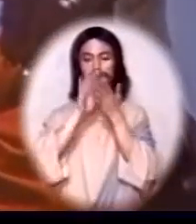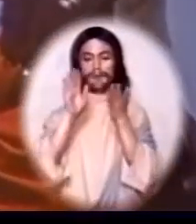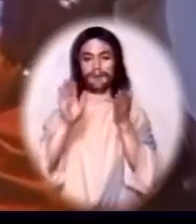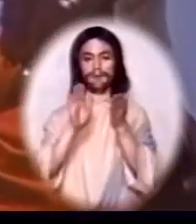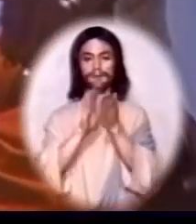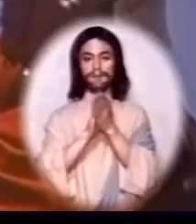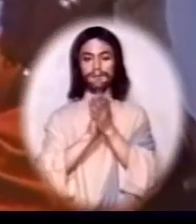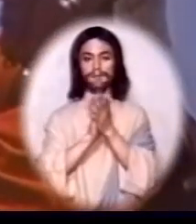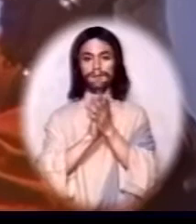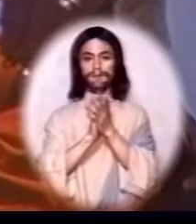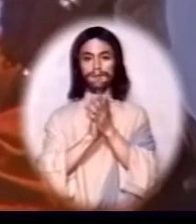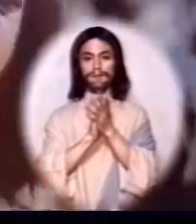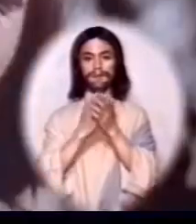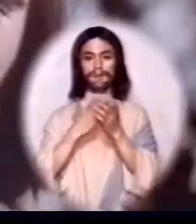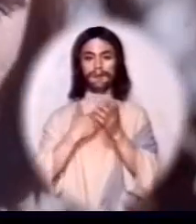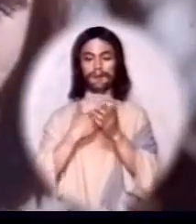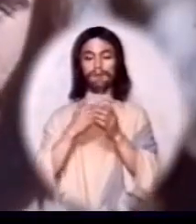계십니다.